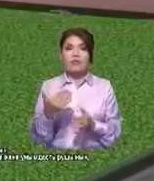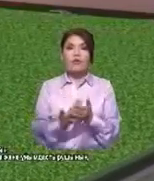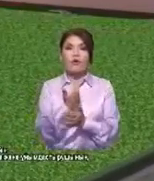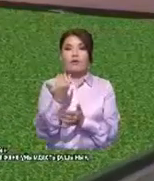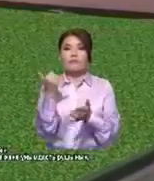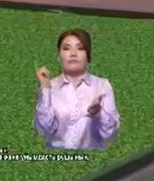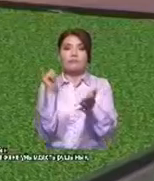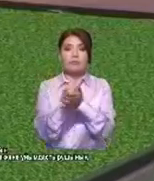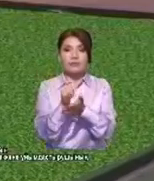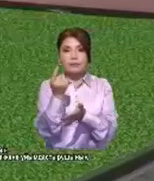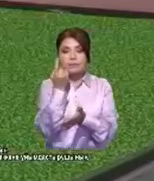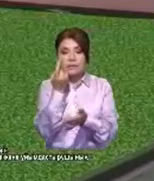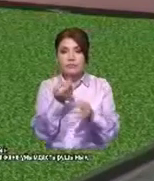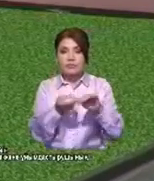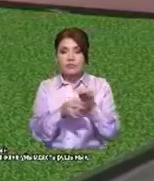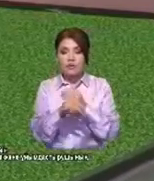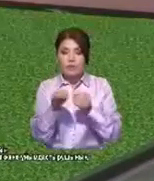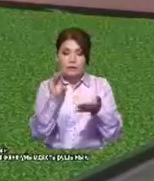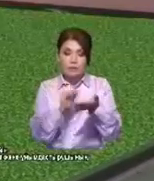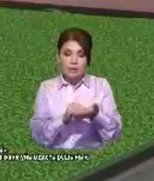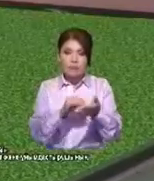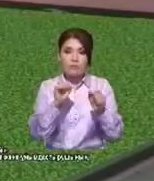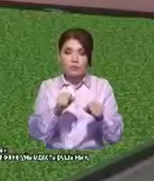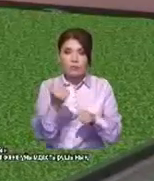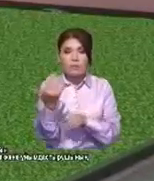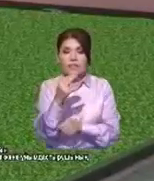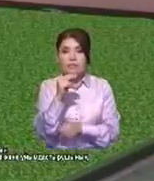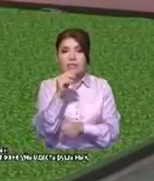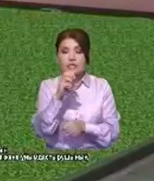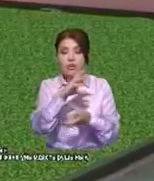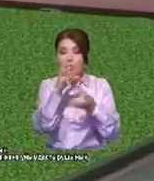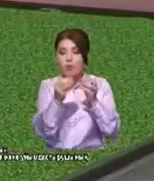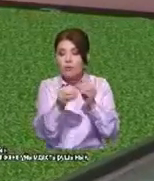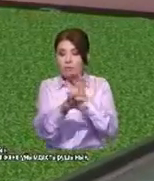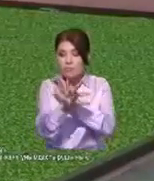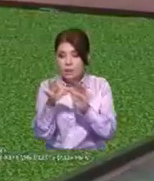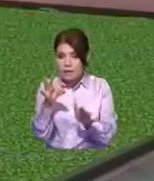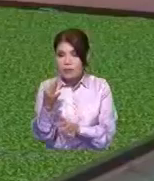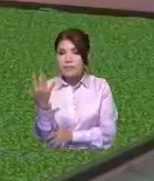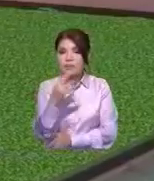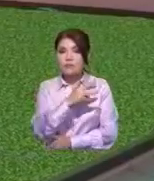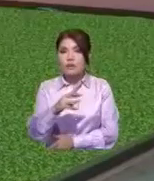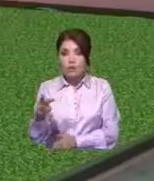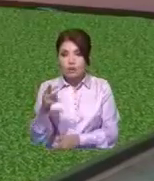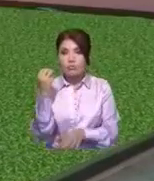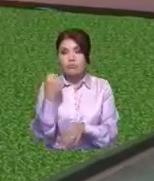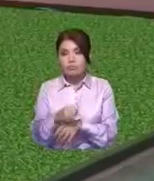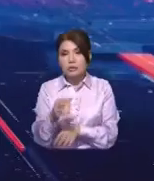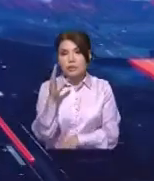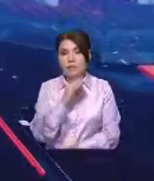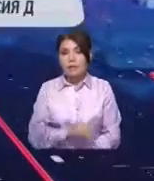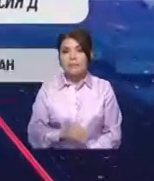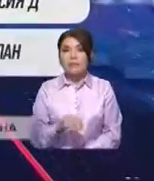Винлайн букмекерінен Винлайн қосымшасын жүктеп алыңыз. 5 матчтың нәтижелерін таңдаңыз, сонда 5 миллион теңге сіздікі болуы